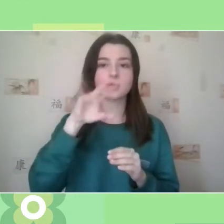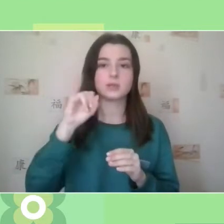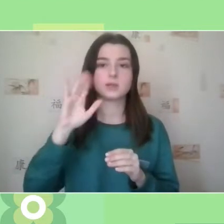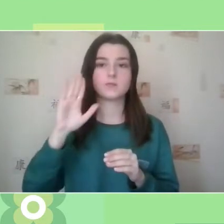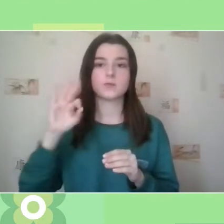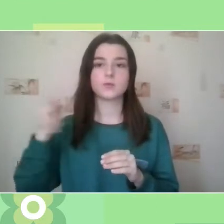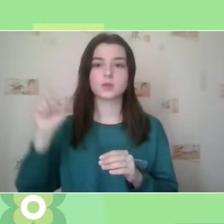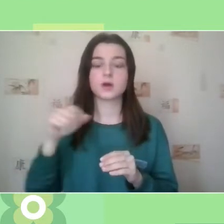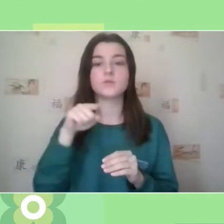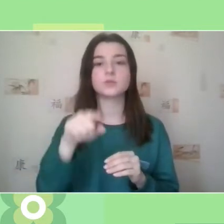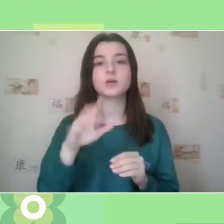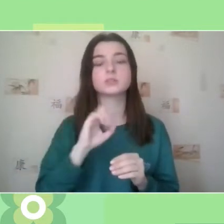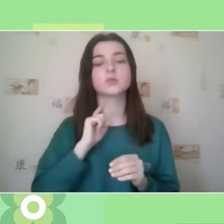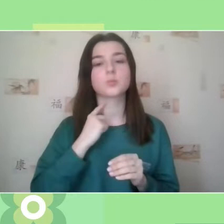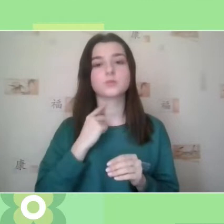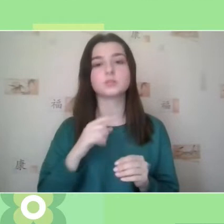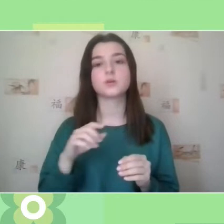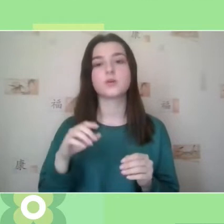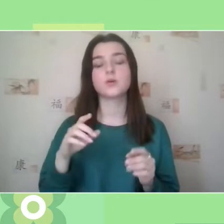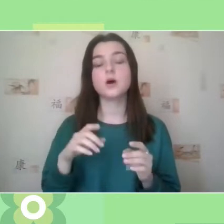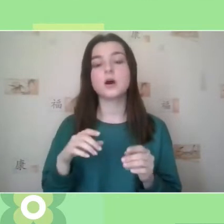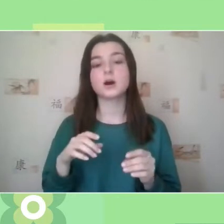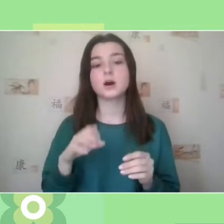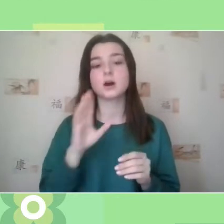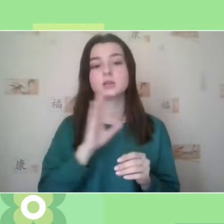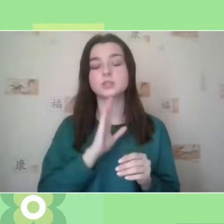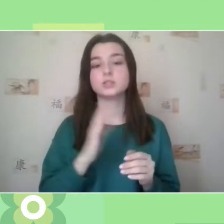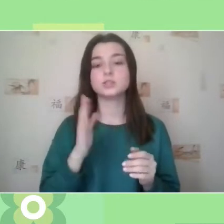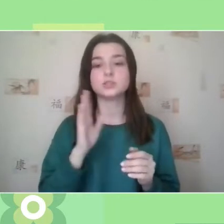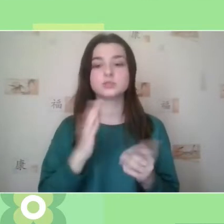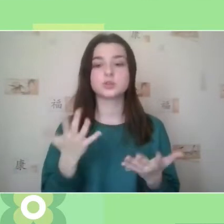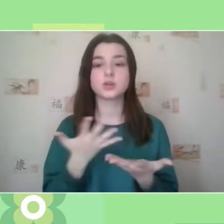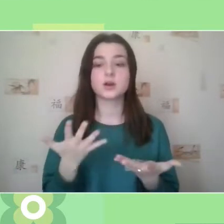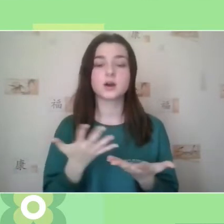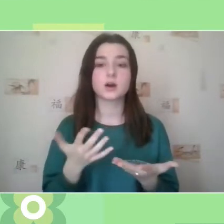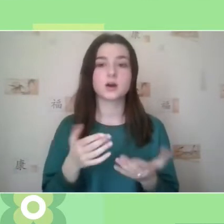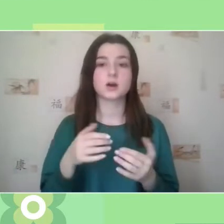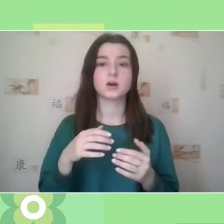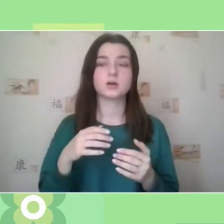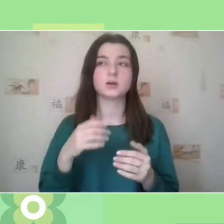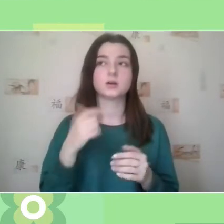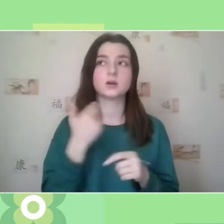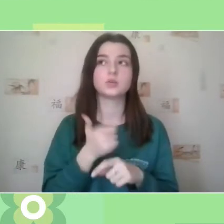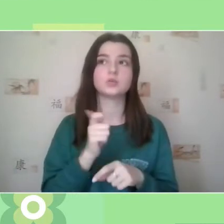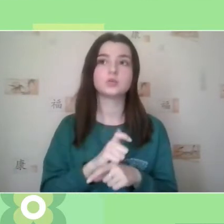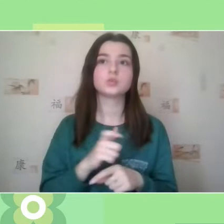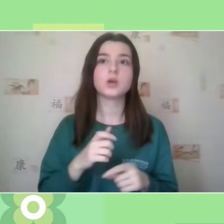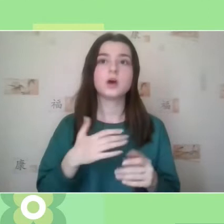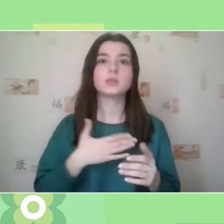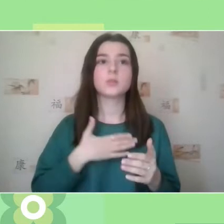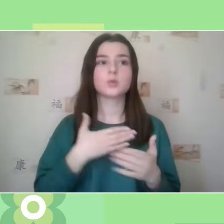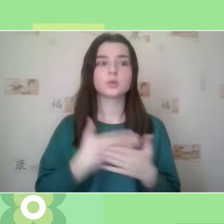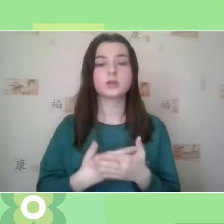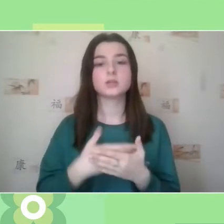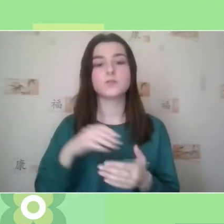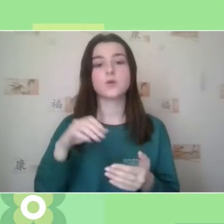яка надзвичайно віддано, мужньо і наполегливо працює з цим питанням, я думаю,